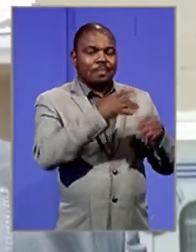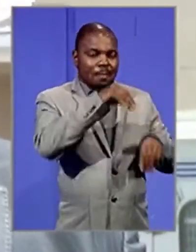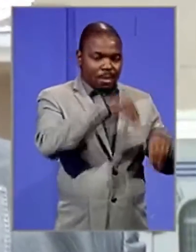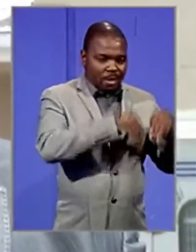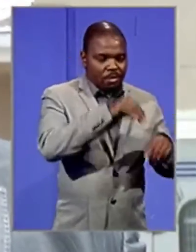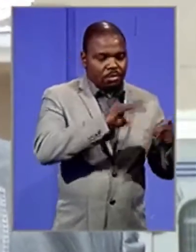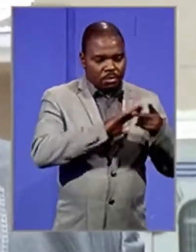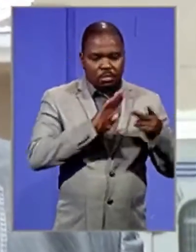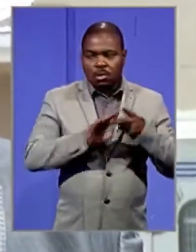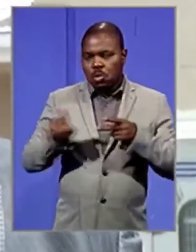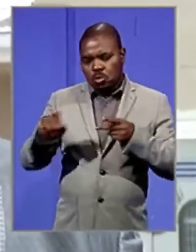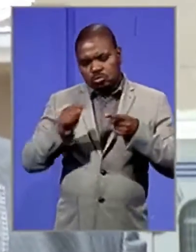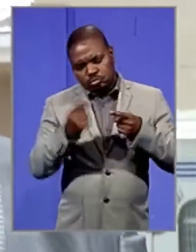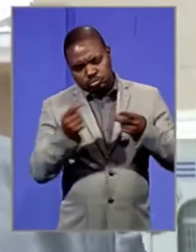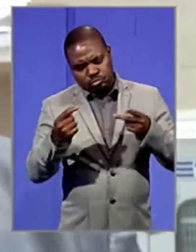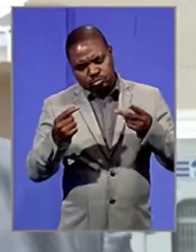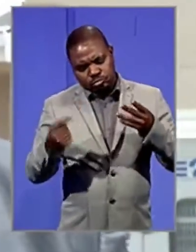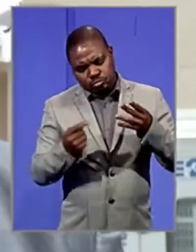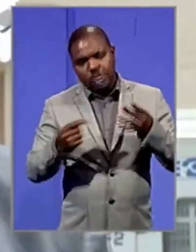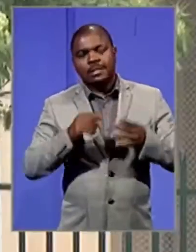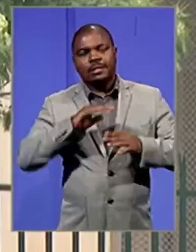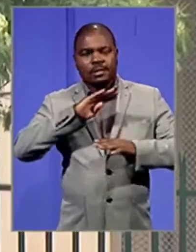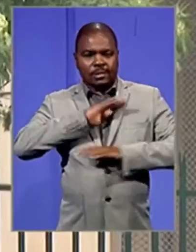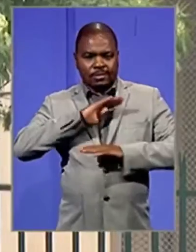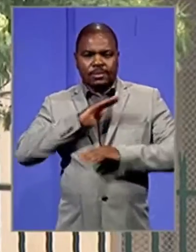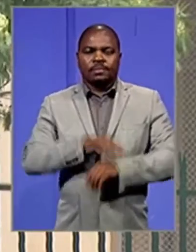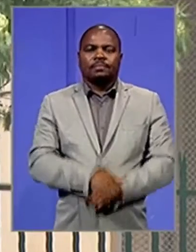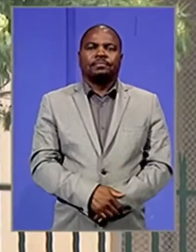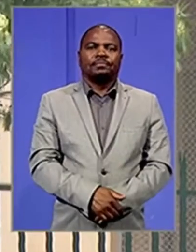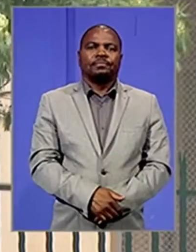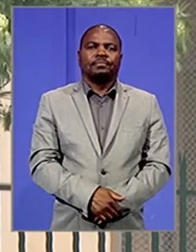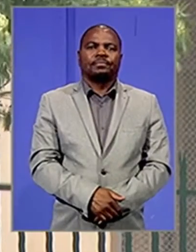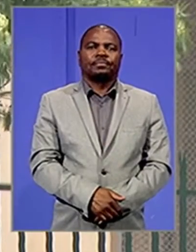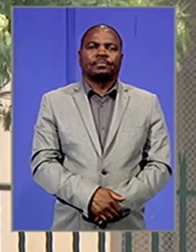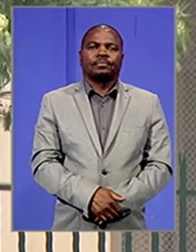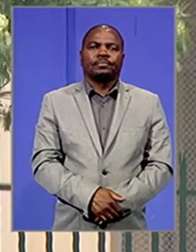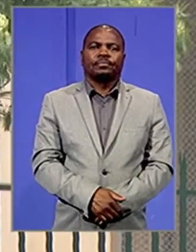kgotsofaletse dikarolo dingwe. Kamogelo Siekwi, SABC News, Jagersfontein.